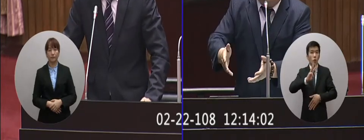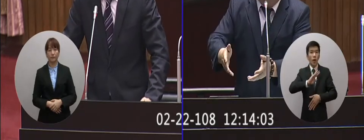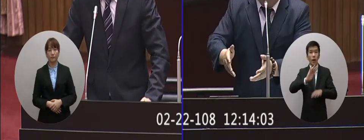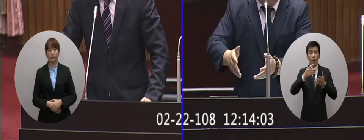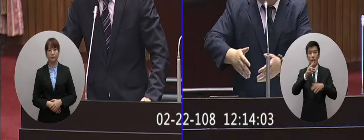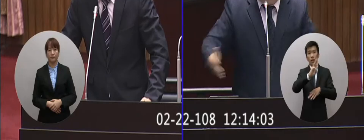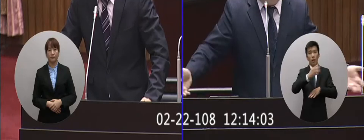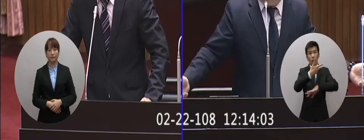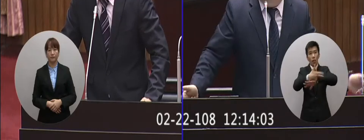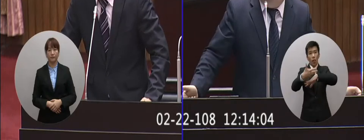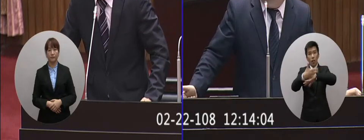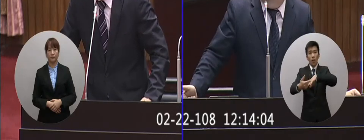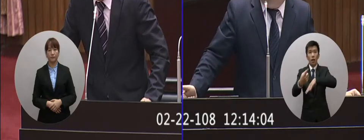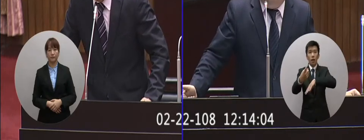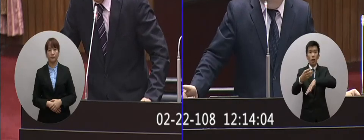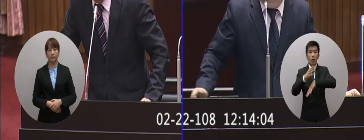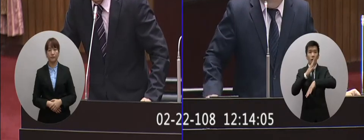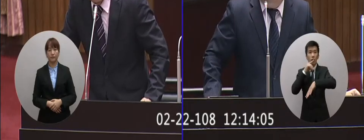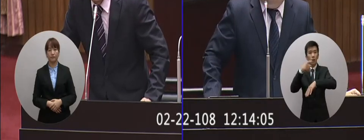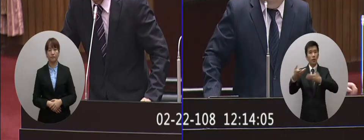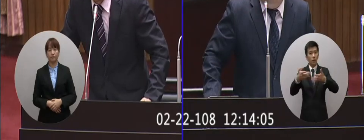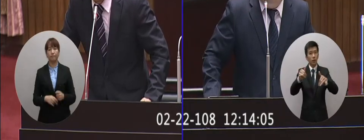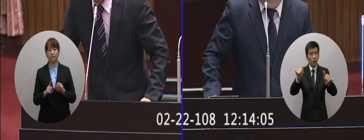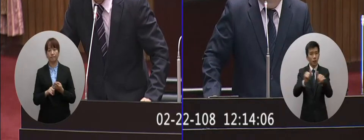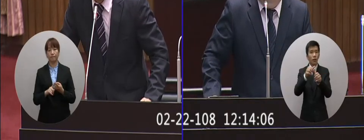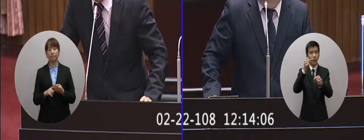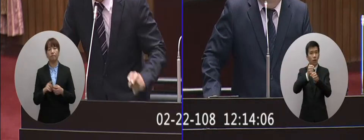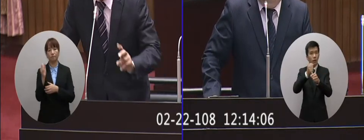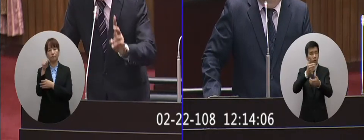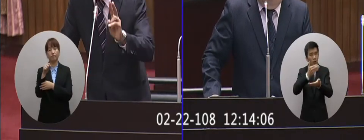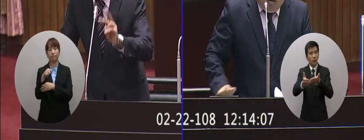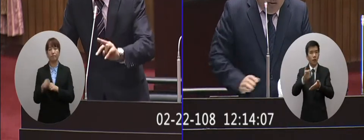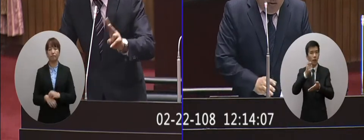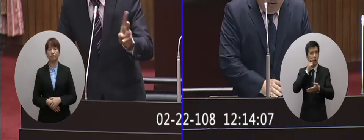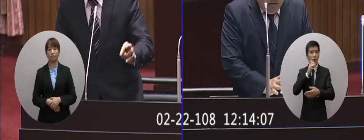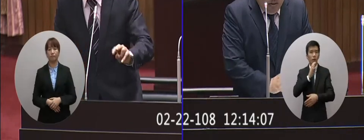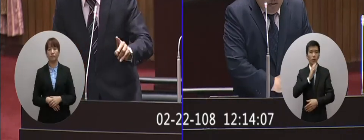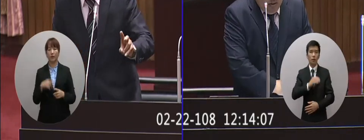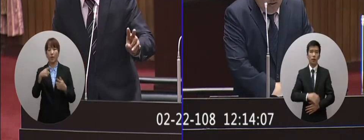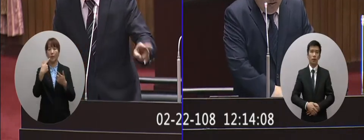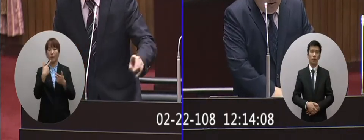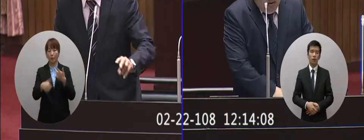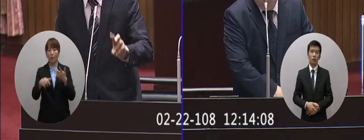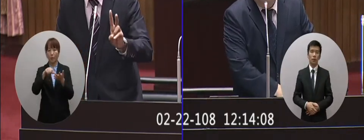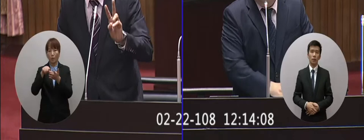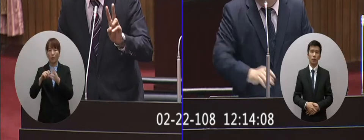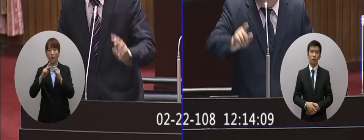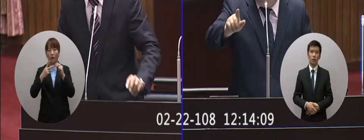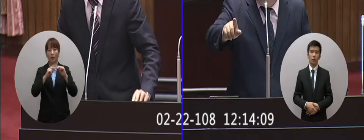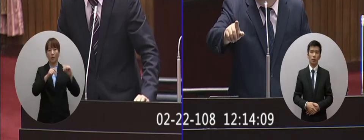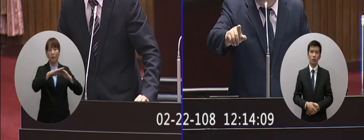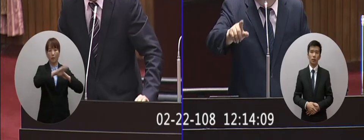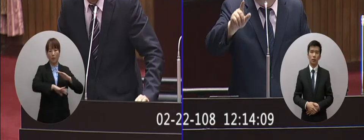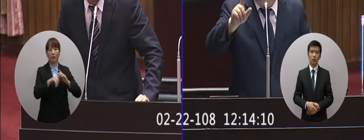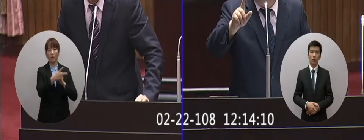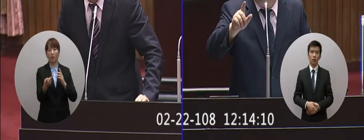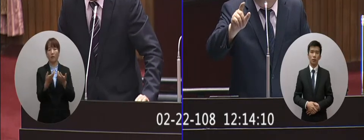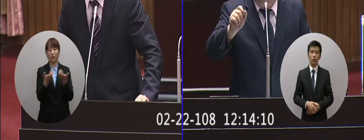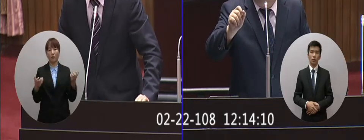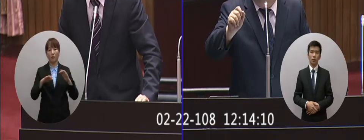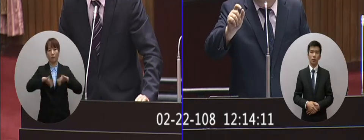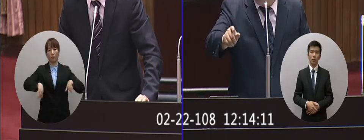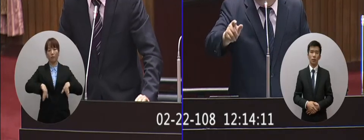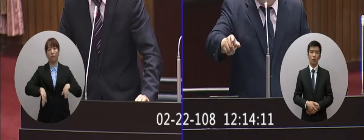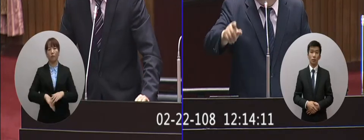法度去遐，所以这件代志矛盾嘛。 是啊，完全同意啊，所以是甲不利耕作地、甲地层下陷，这是两件无同款